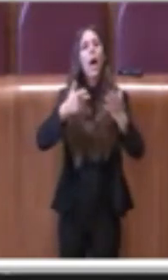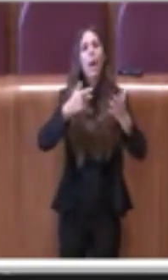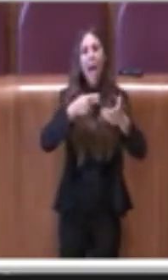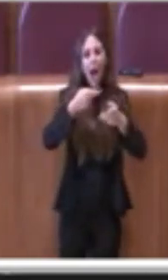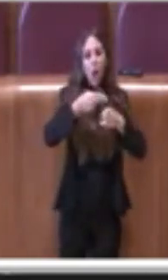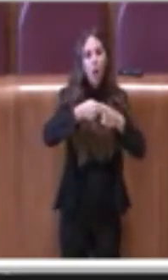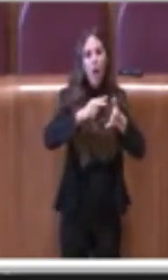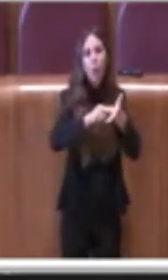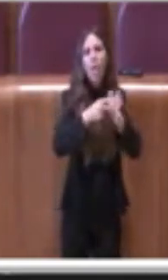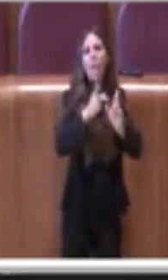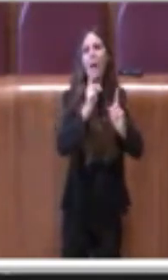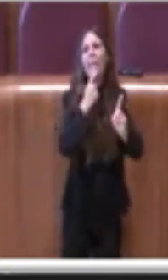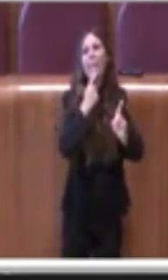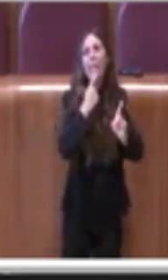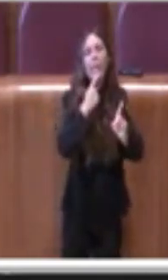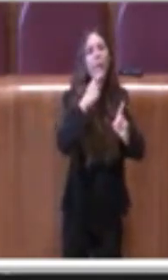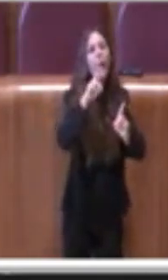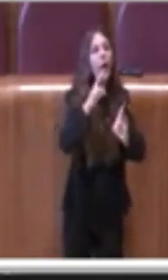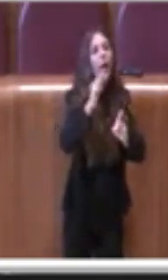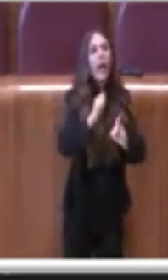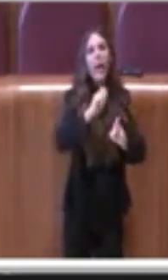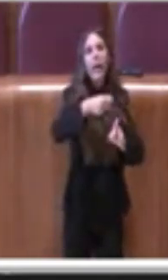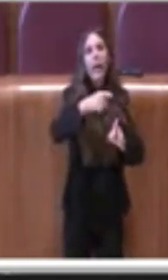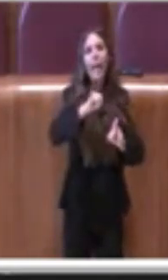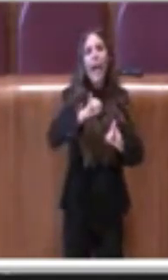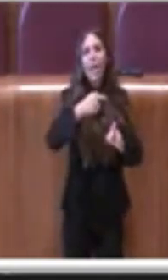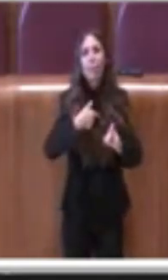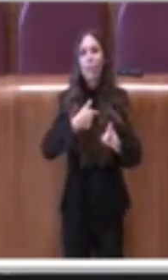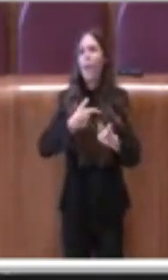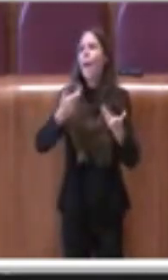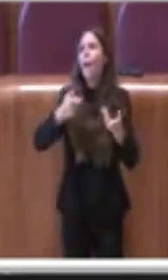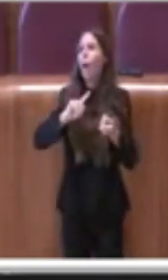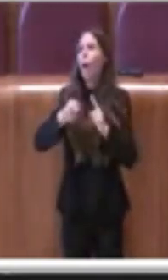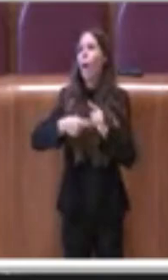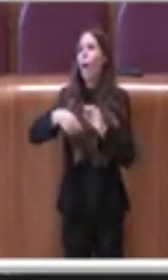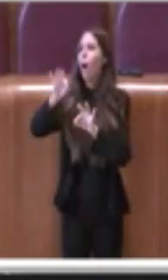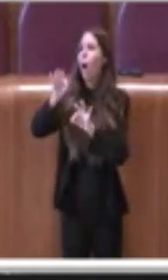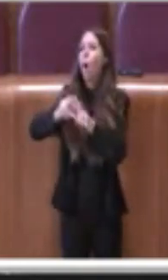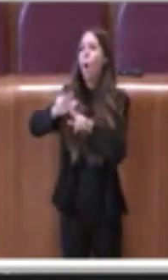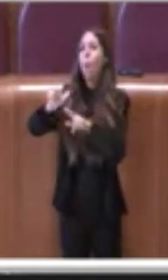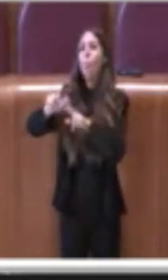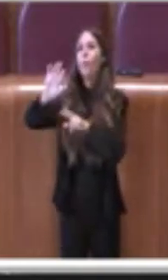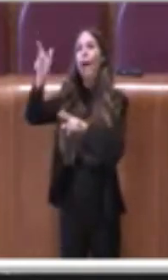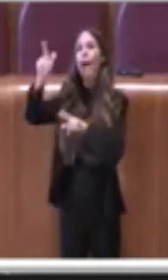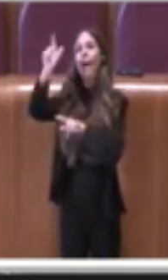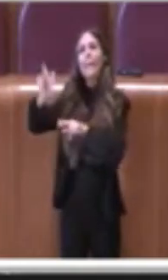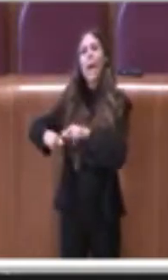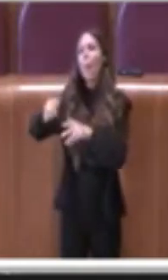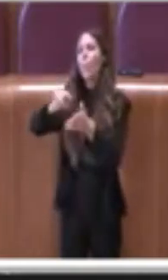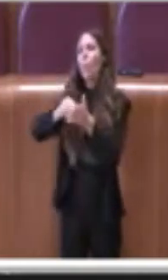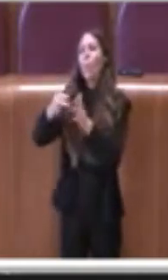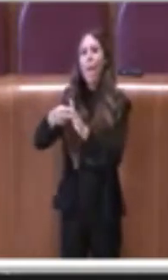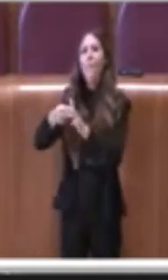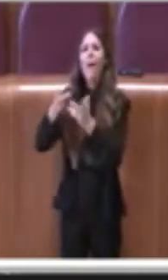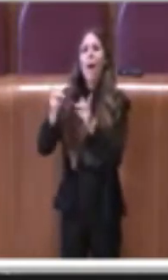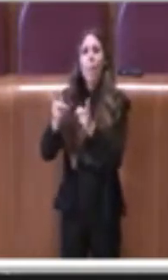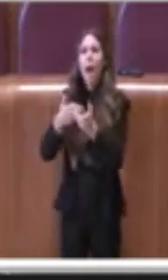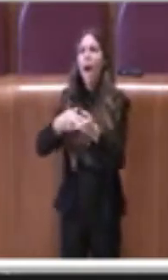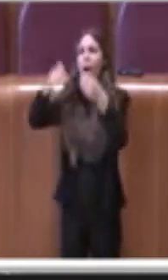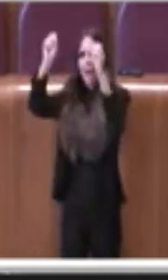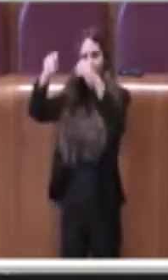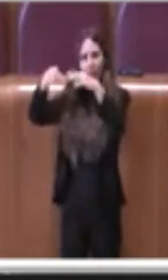sono i cambiamenti climatici. E questo ovviamente fa sorridere perché la politica deve